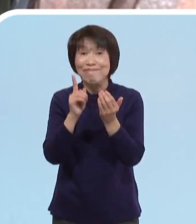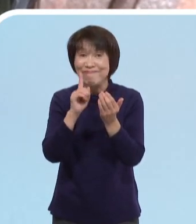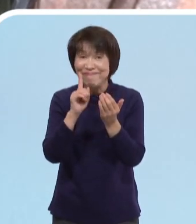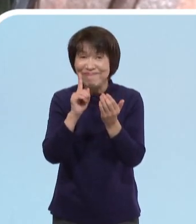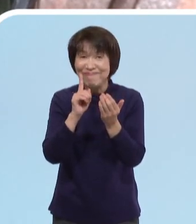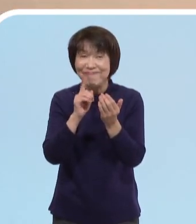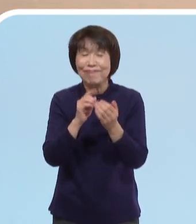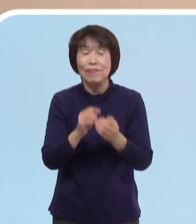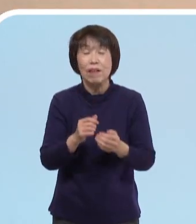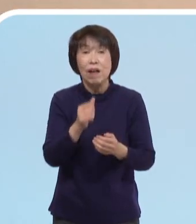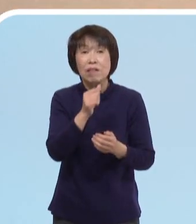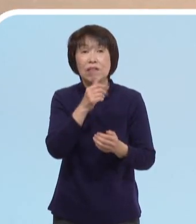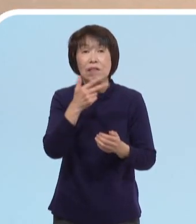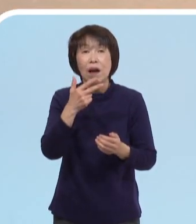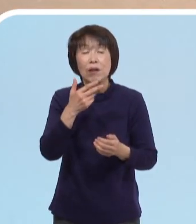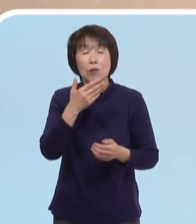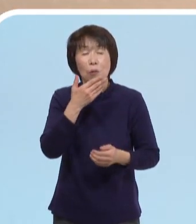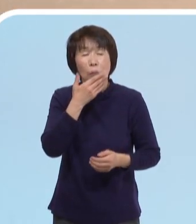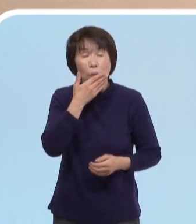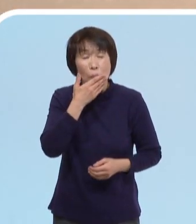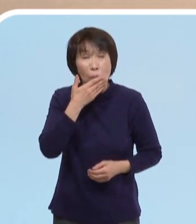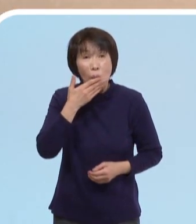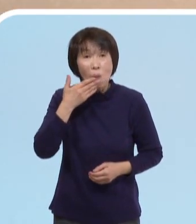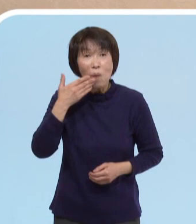が。 お出汁が